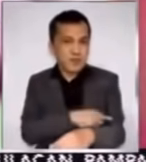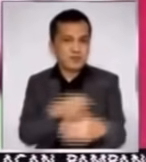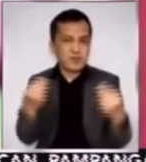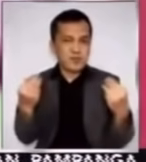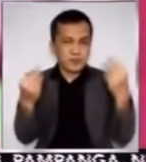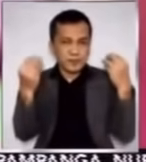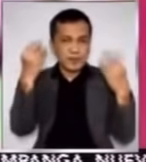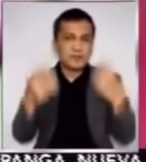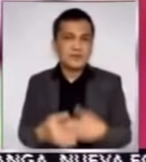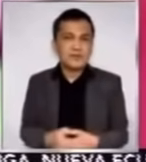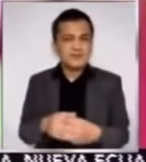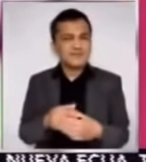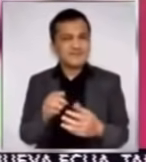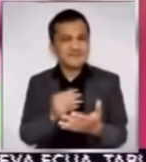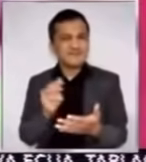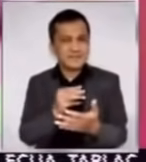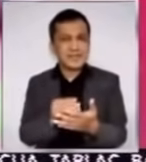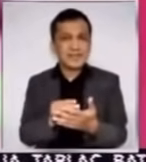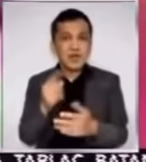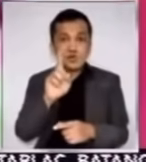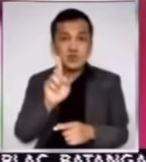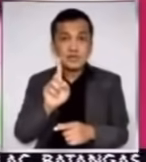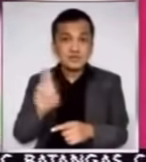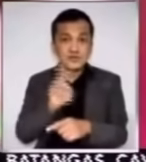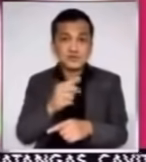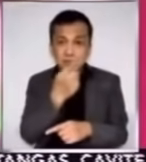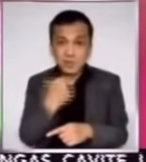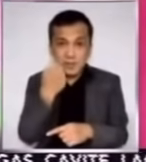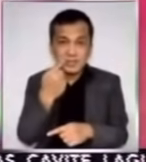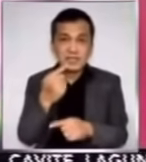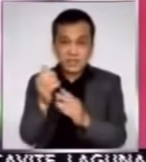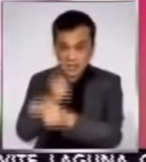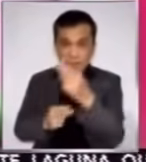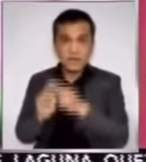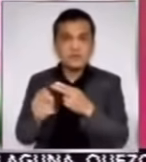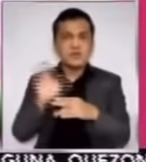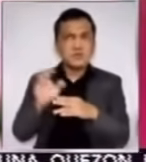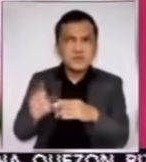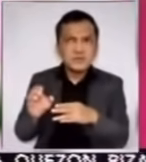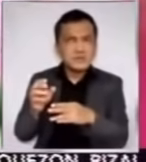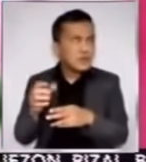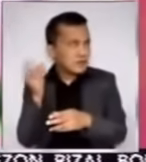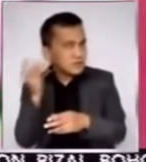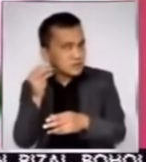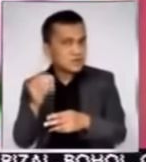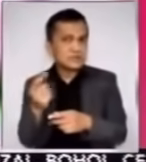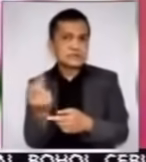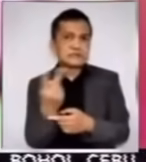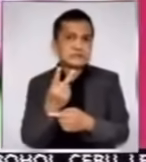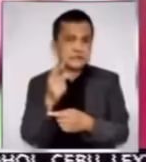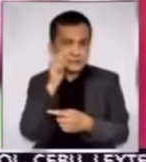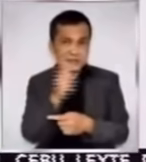Gamit lang ang kanilang bibig at kamay, tila kumpletong music instrument na ang maririnig sa kambal. Hindi ka pa ba convinced sa